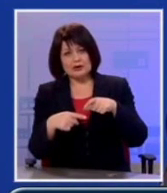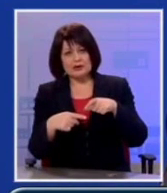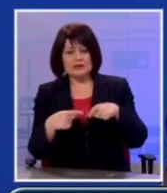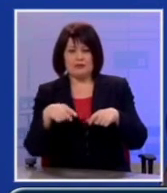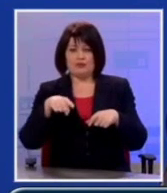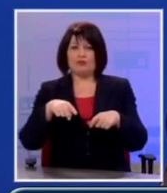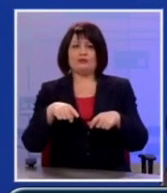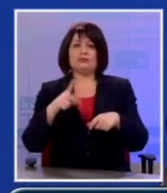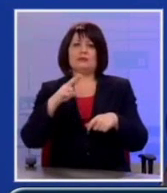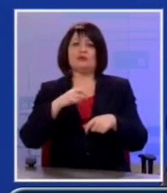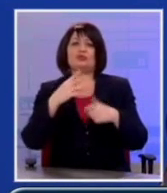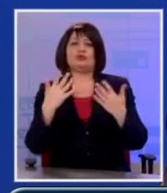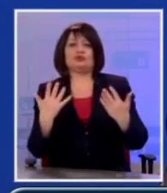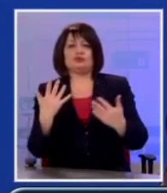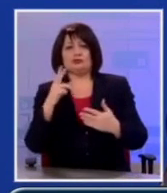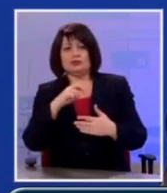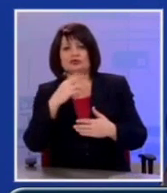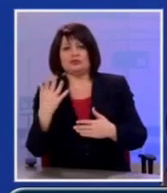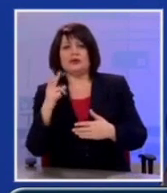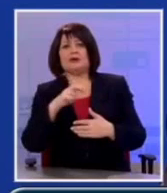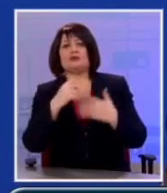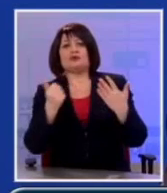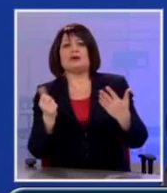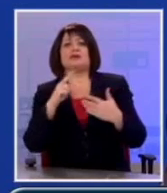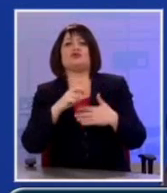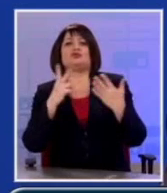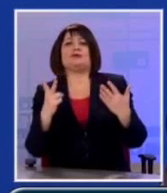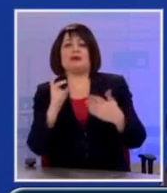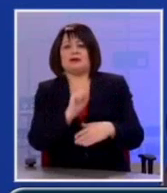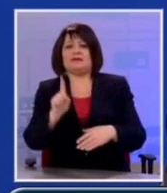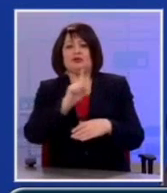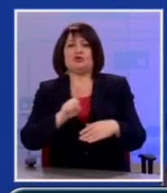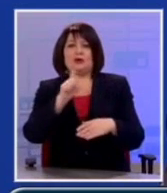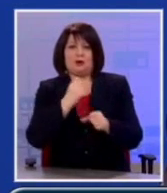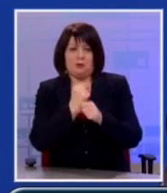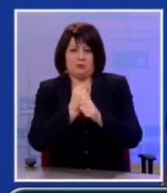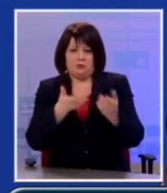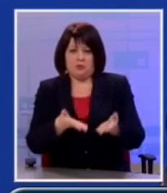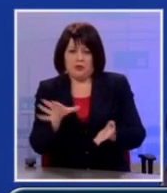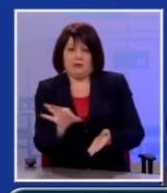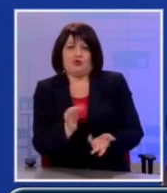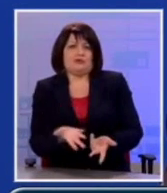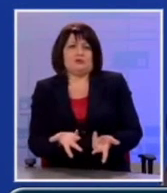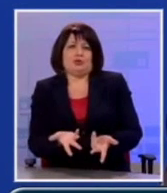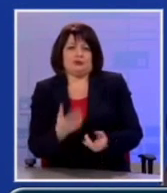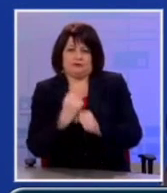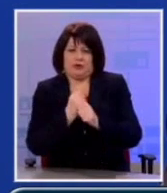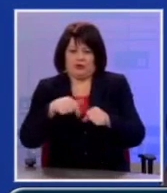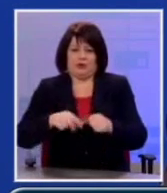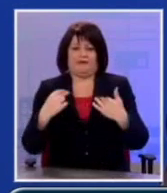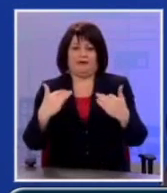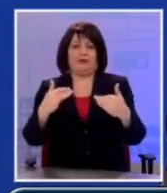μέρες, 25, 26, 27 και 28 που ήταν Σαββατοκύριακο. Νομίζω ότι τέτοιες περιπτώσεις πρέπει να εξεταστούν.